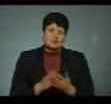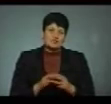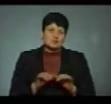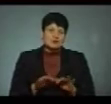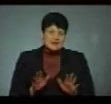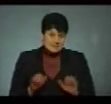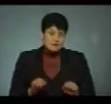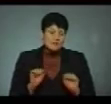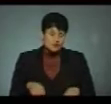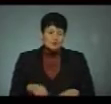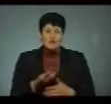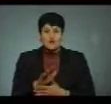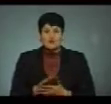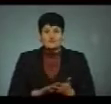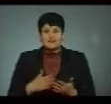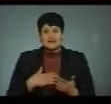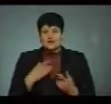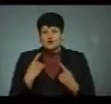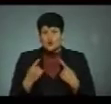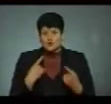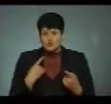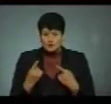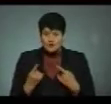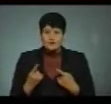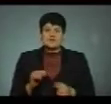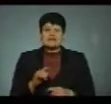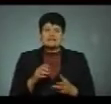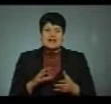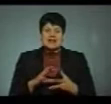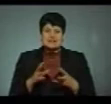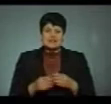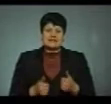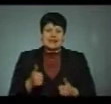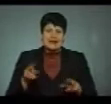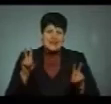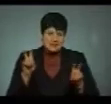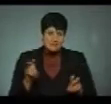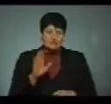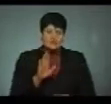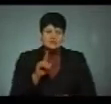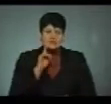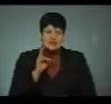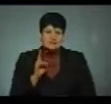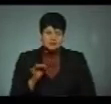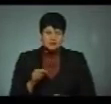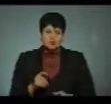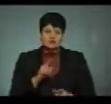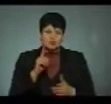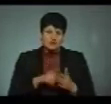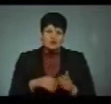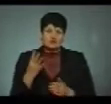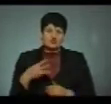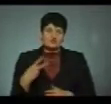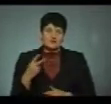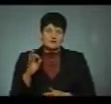ми можемо продовжити нашу розмову. І все ж за результатами рейтингу Володимиру Зеленському довіряє 42%